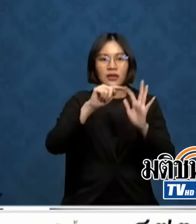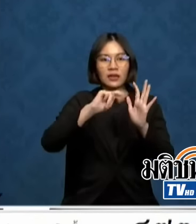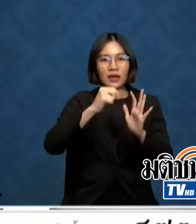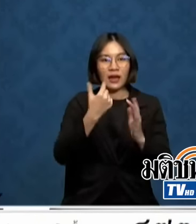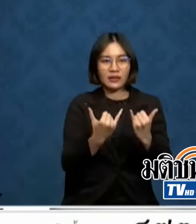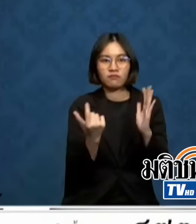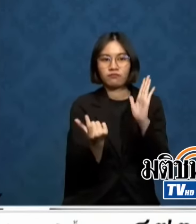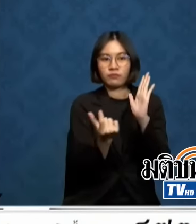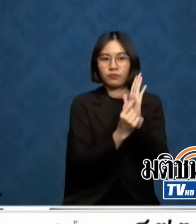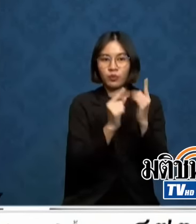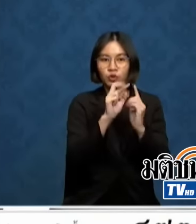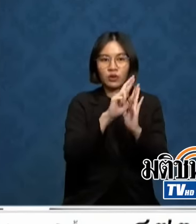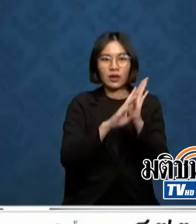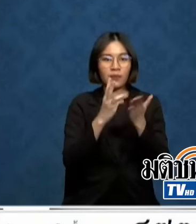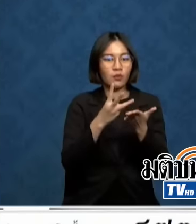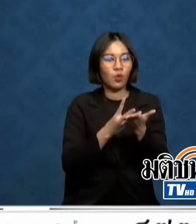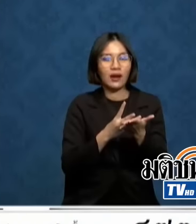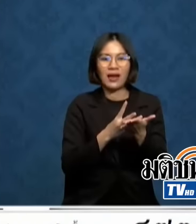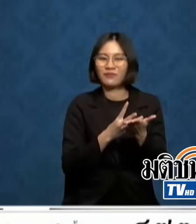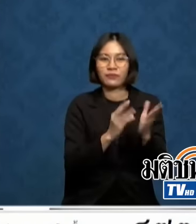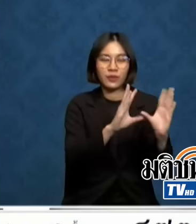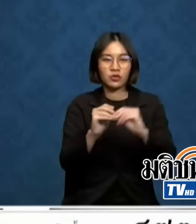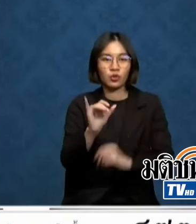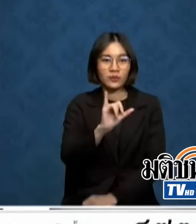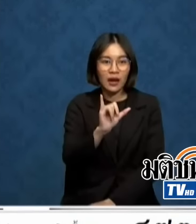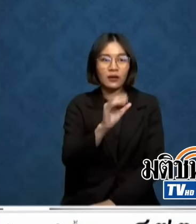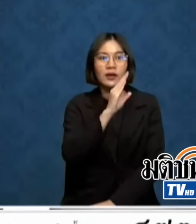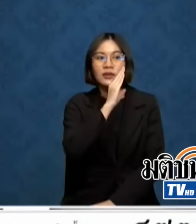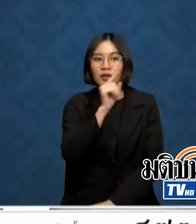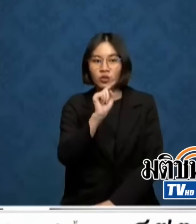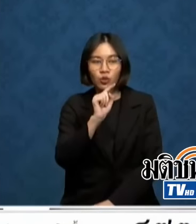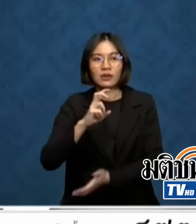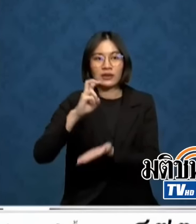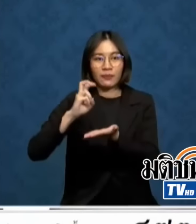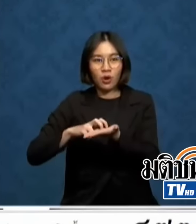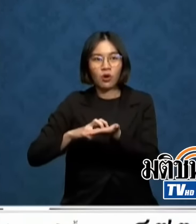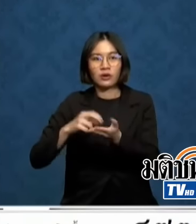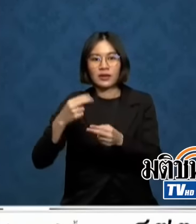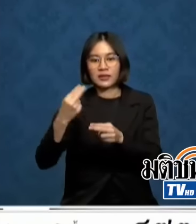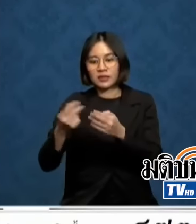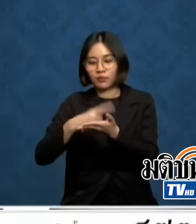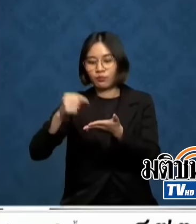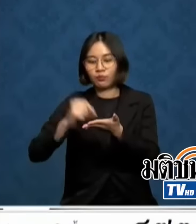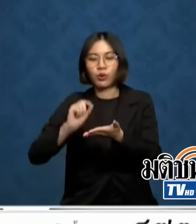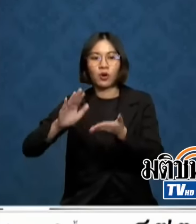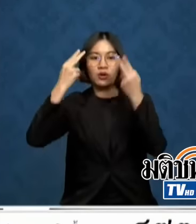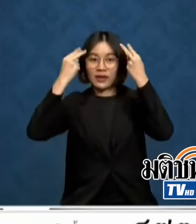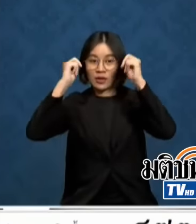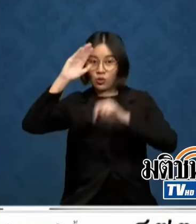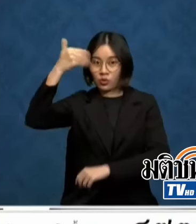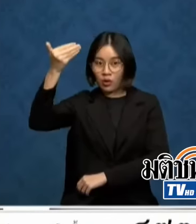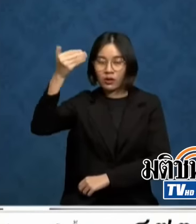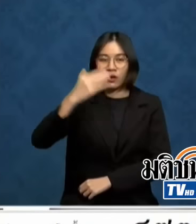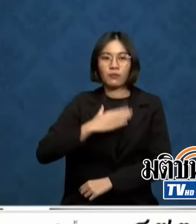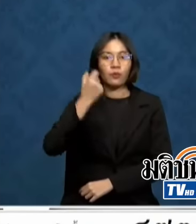กล่าวยังไม่สามารถถูกบรรจุเข้าสู่ระเบียบวาระการประชุมสภาได้จนกว่าจะมีคำรับรองหรือว่าไลเซ็นของนายกรัฐมนตรี